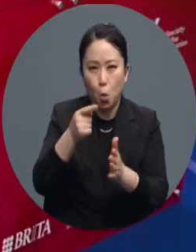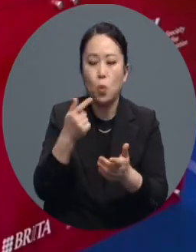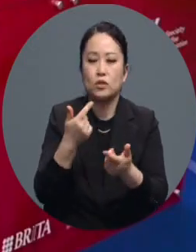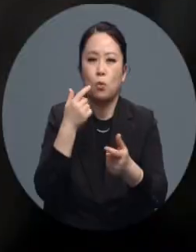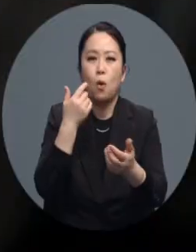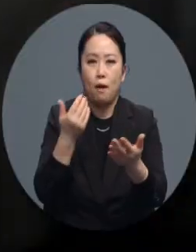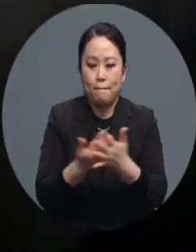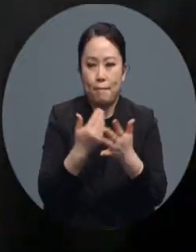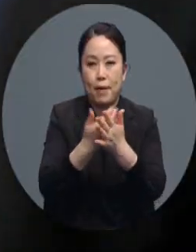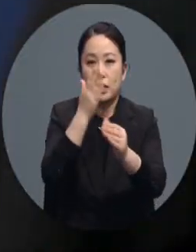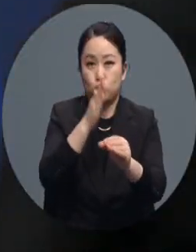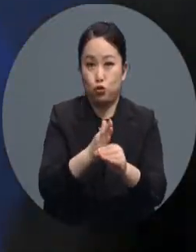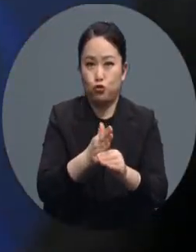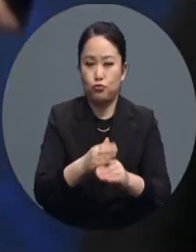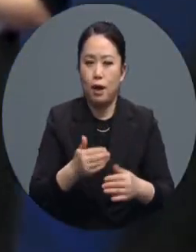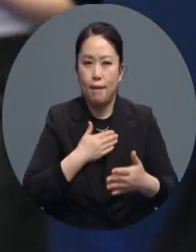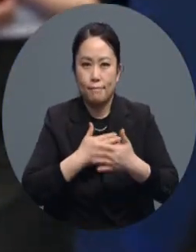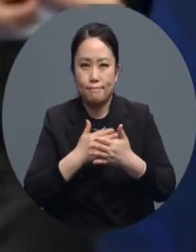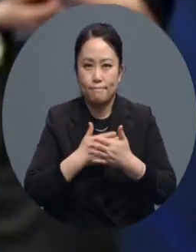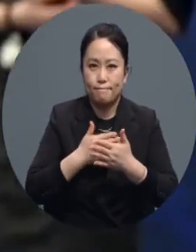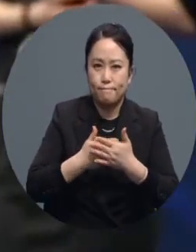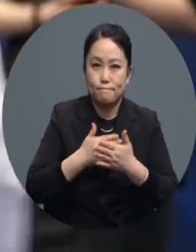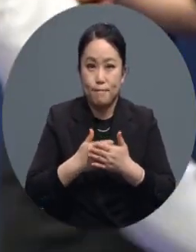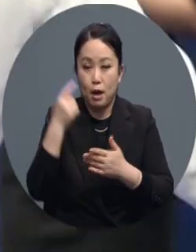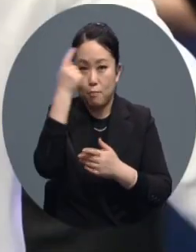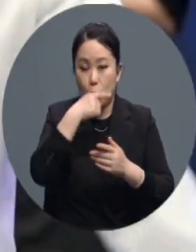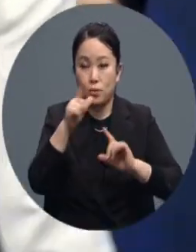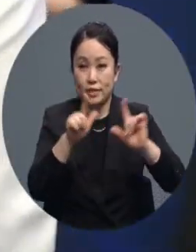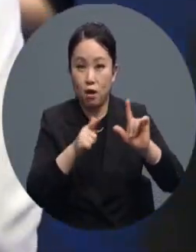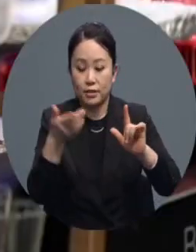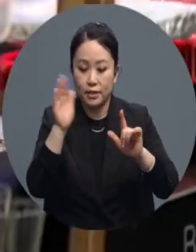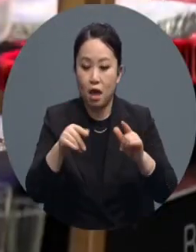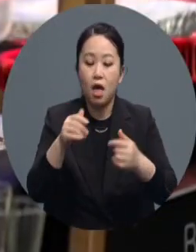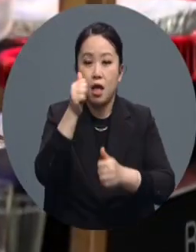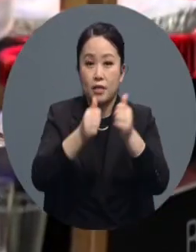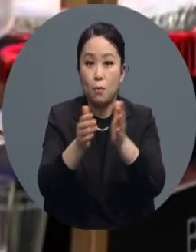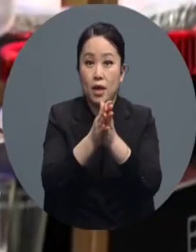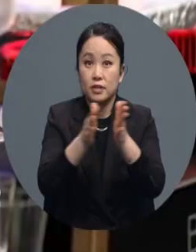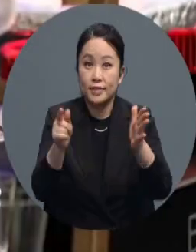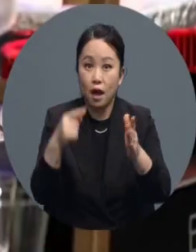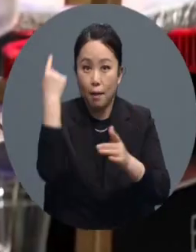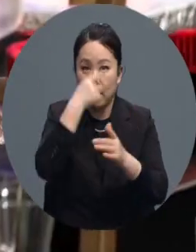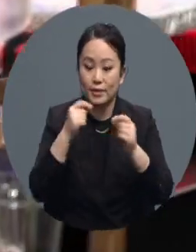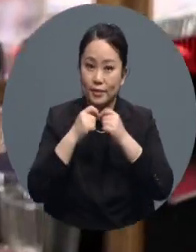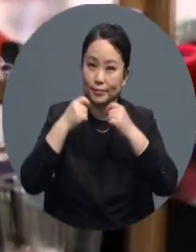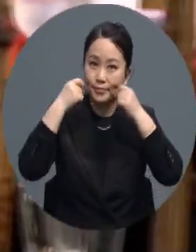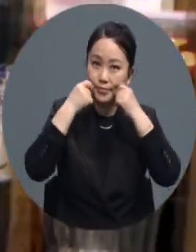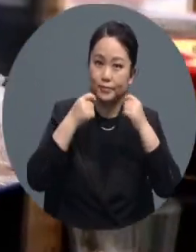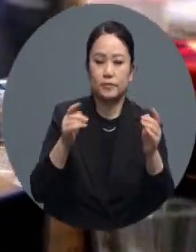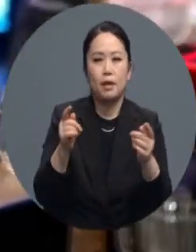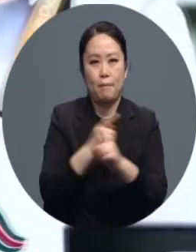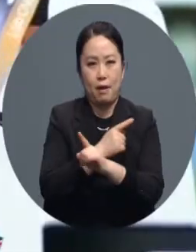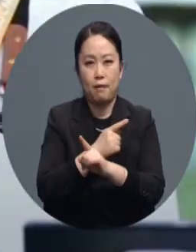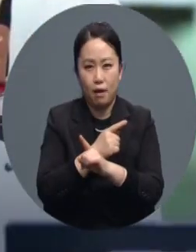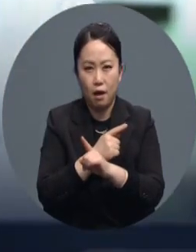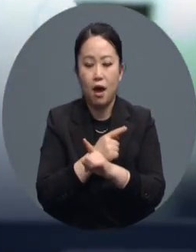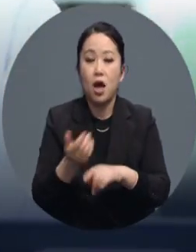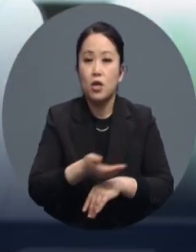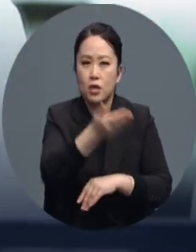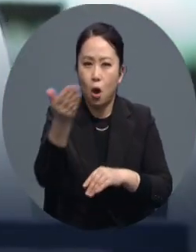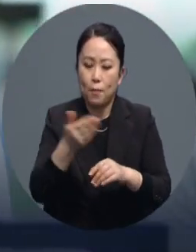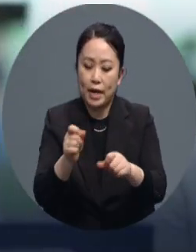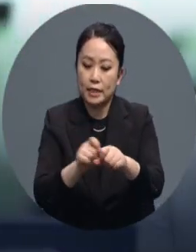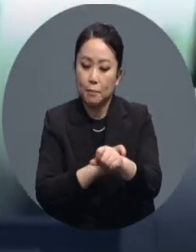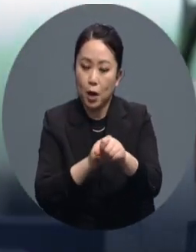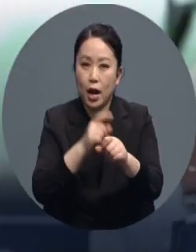긴장한 표정이 역력한 바리스타 참가자. 대회가 시작되자 표정부터 달라집니다. 오늘 저는 여러분들께 스페셜티